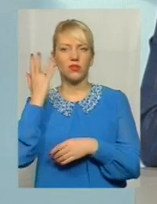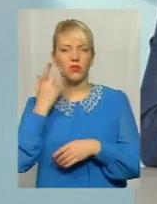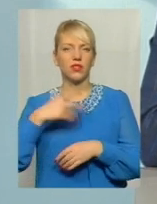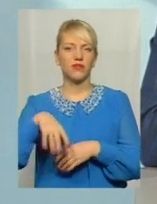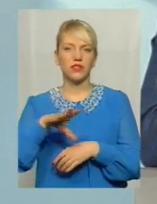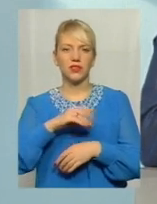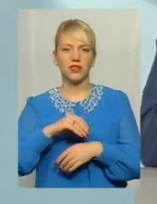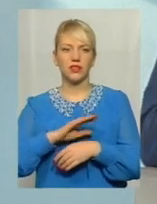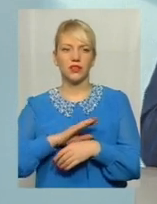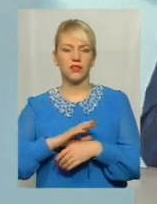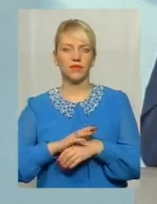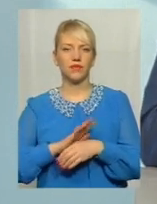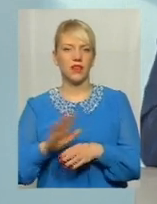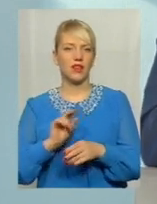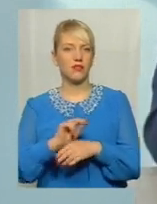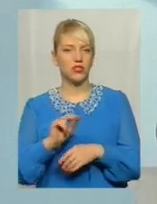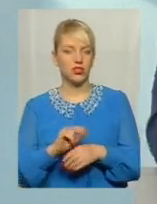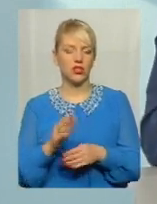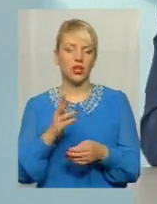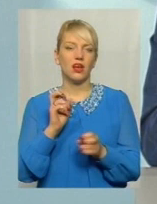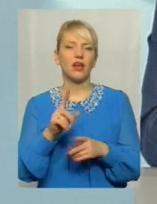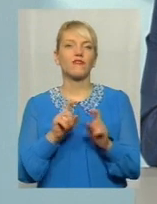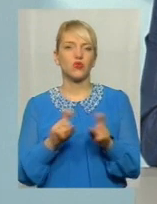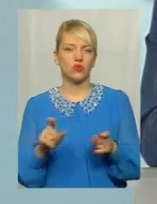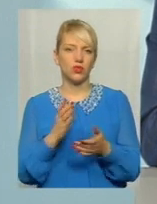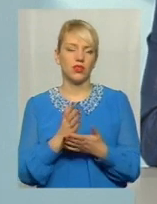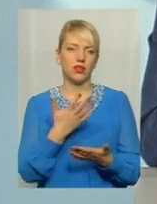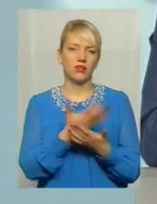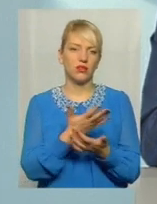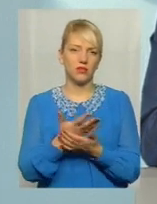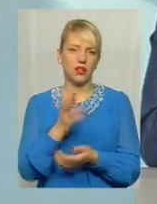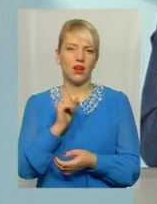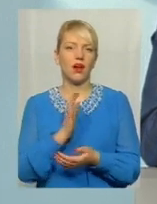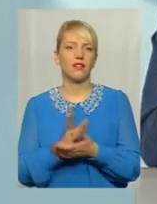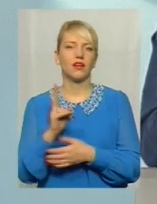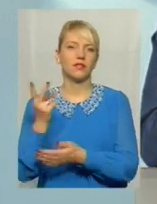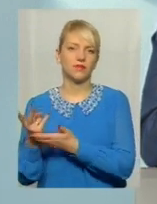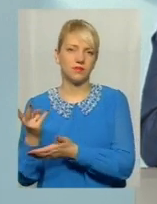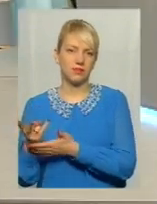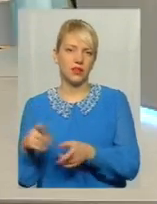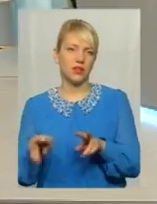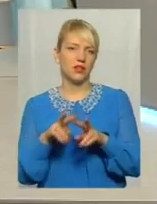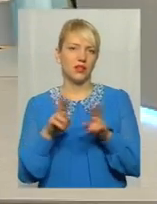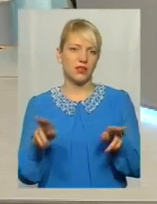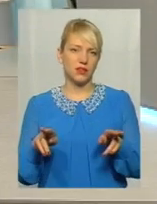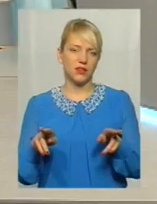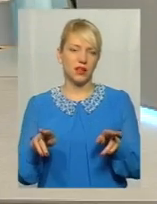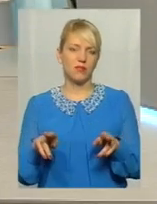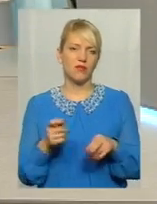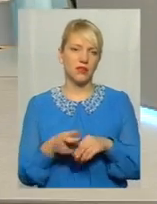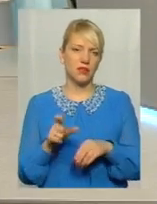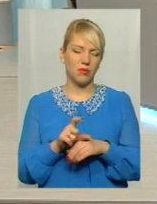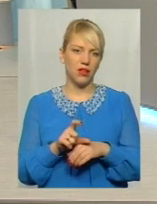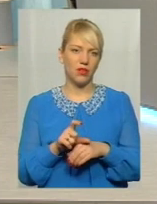не навчиш. Так же само, як в школі є відмінники, є ті, які погано вчаться. Максимально ще